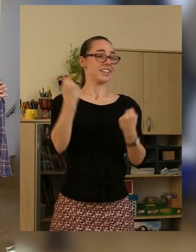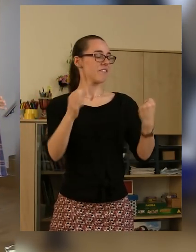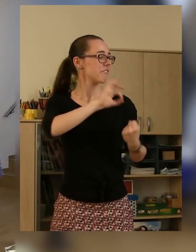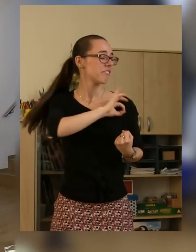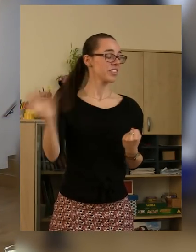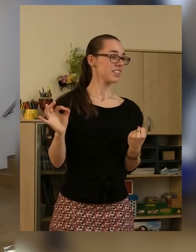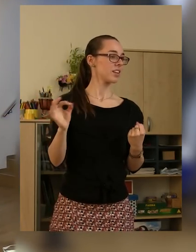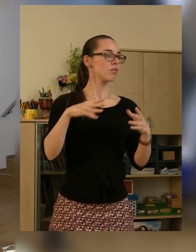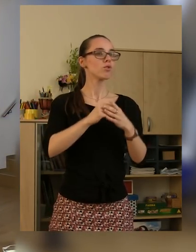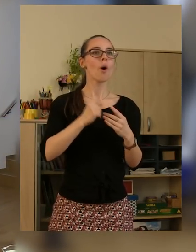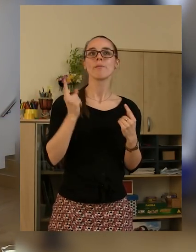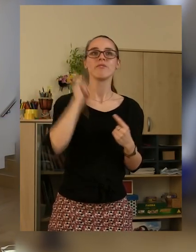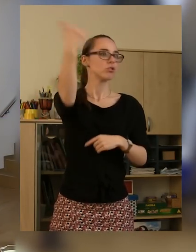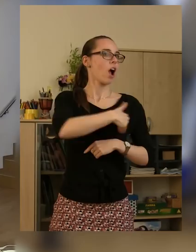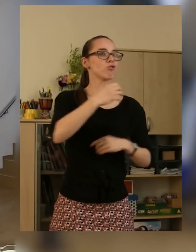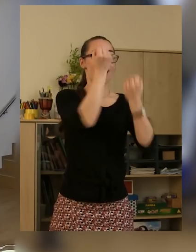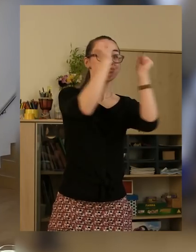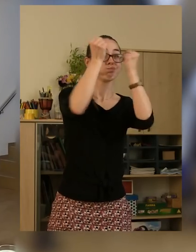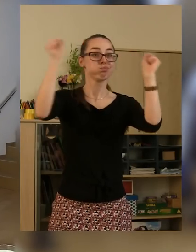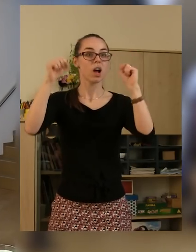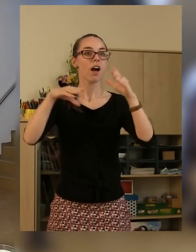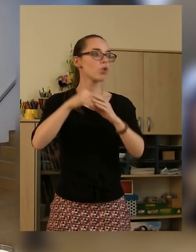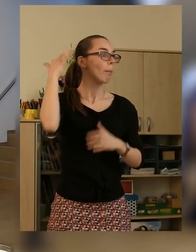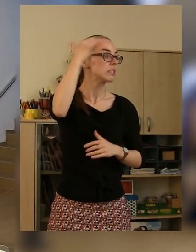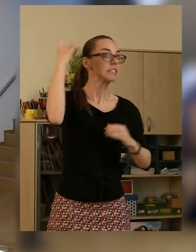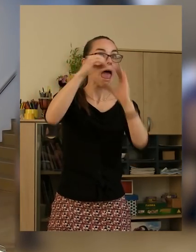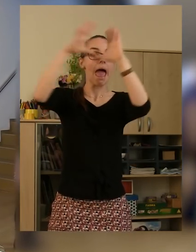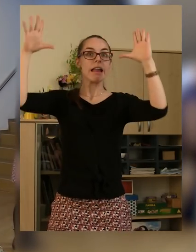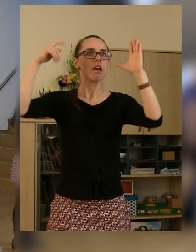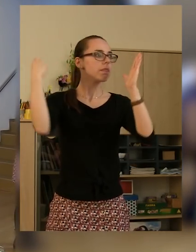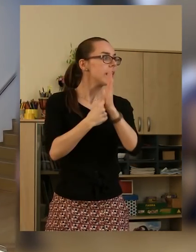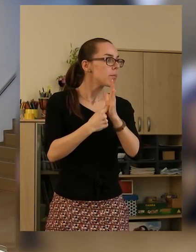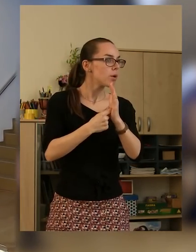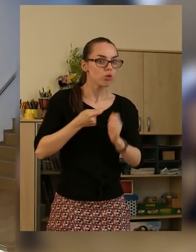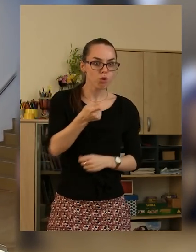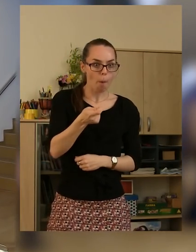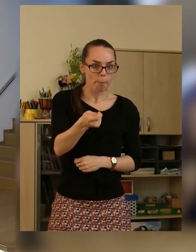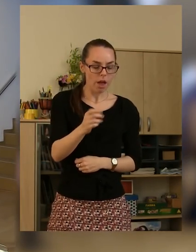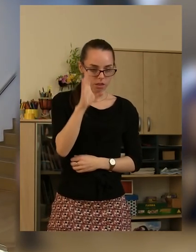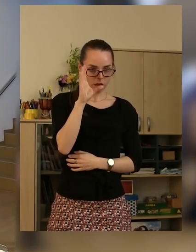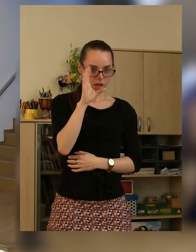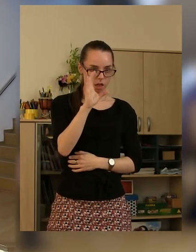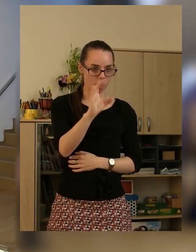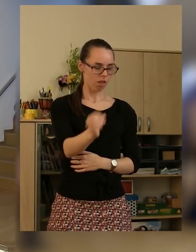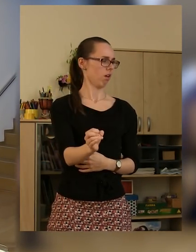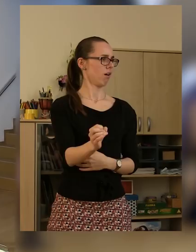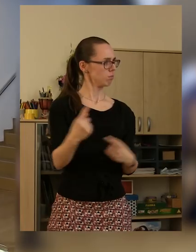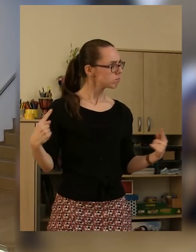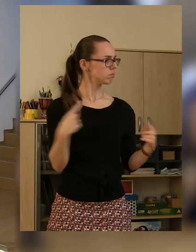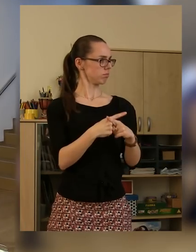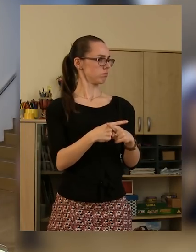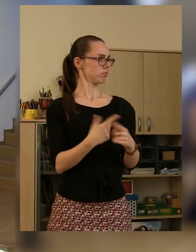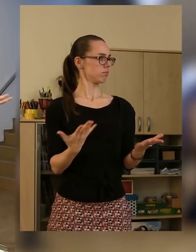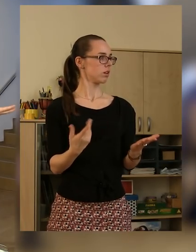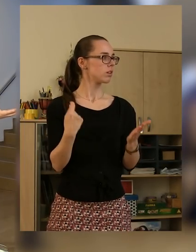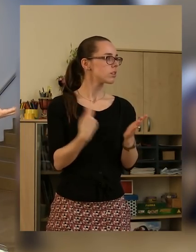hodiny sleduje radiátor. Jak mu má jeho duše říct, jak jinak mu má jeho duše říct,